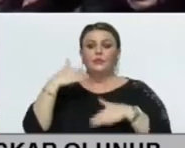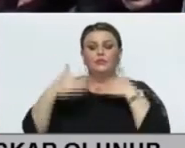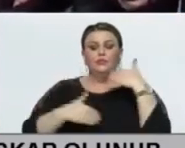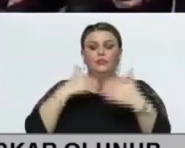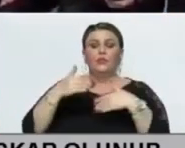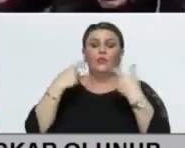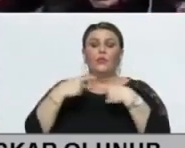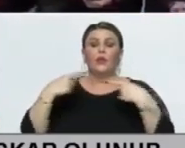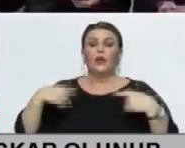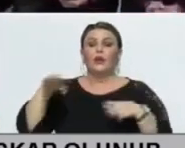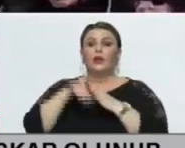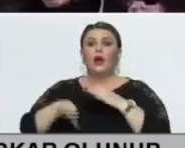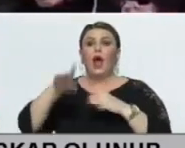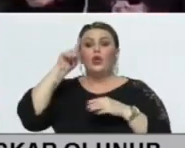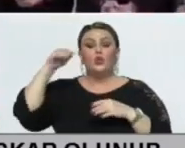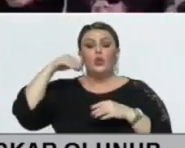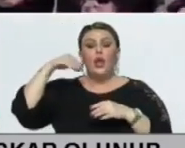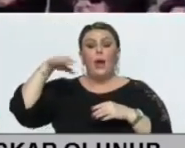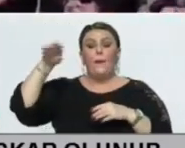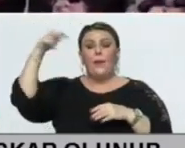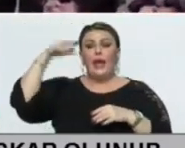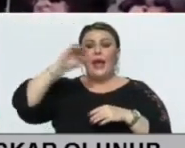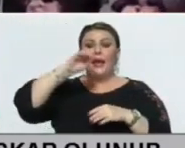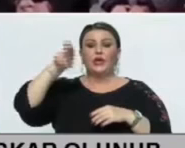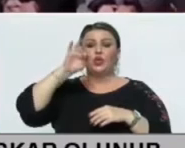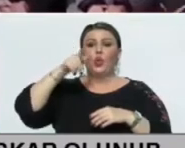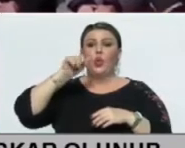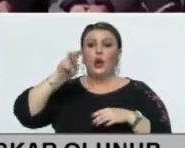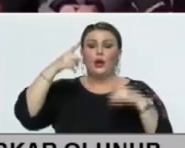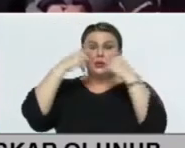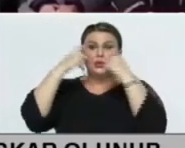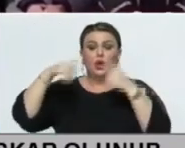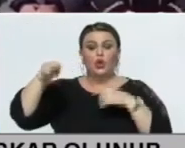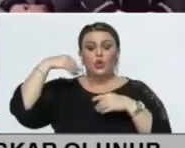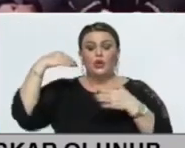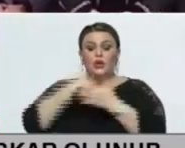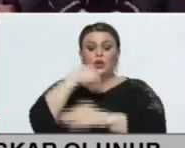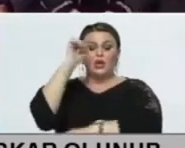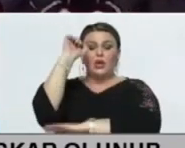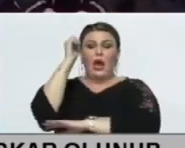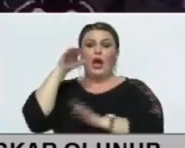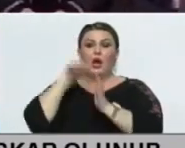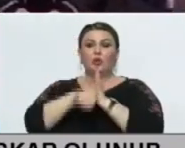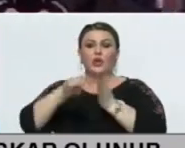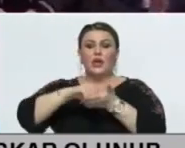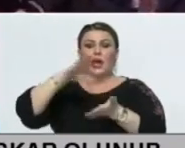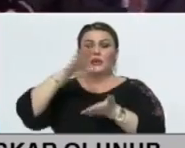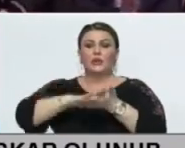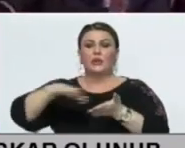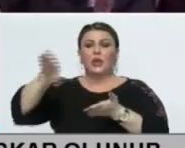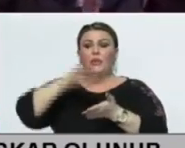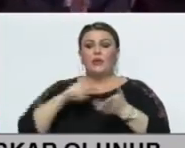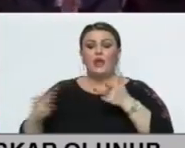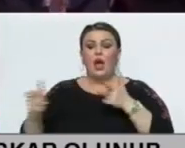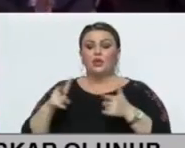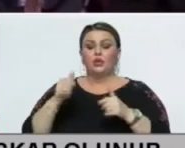bundan başka Türkiye Prezidenti Recep Tayyip Erdoğan qeyd elədi ki, Türkiye'nin yeni konstitusiyasının yazılması